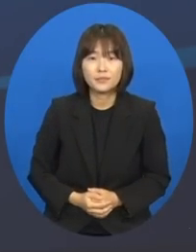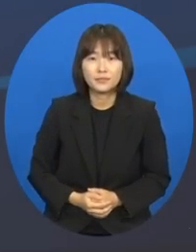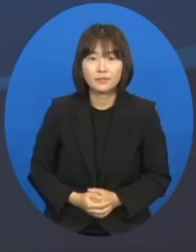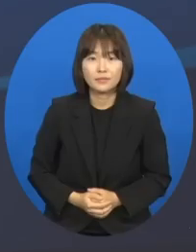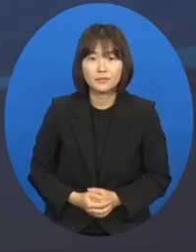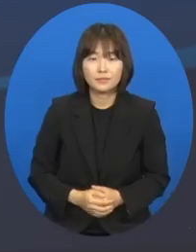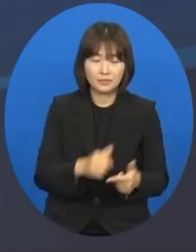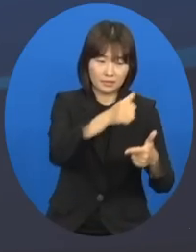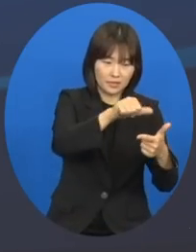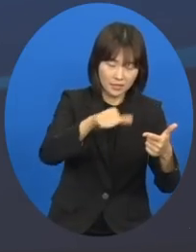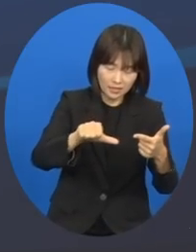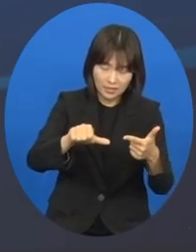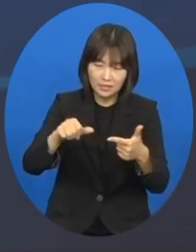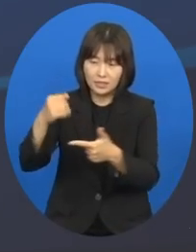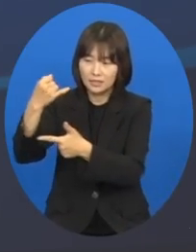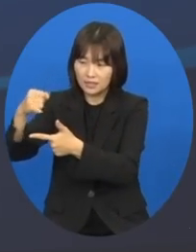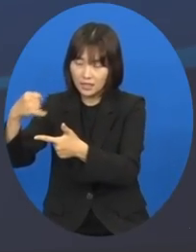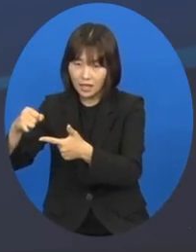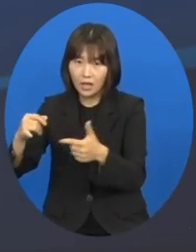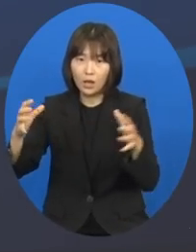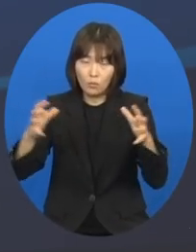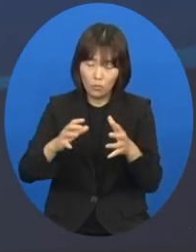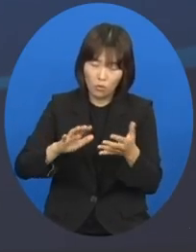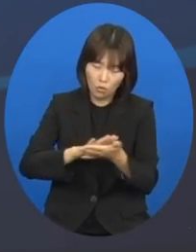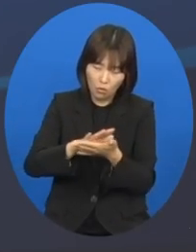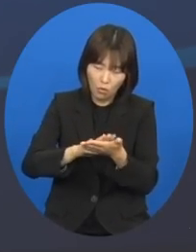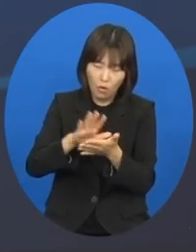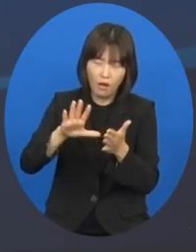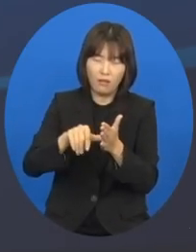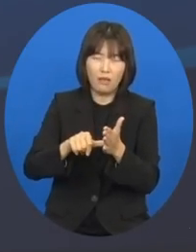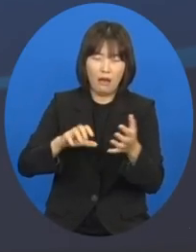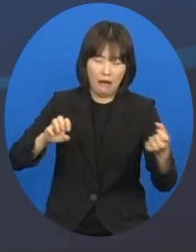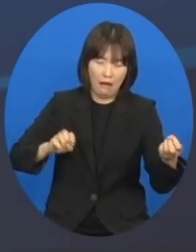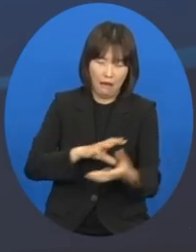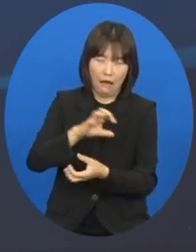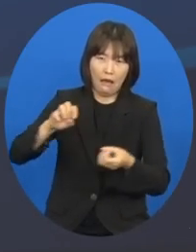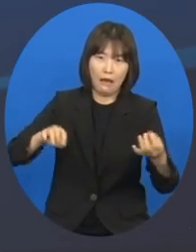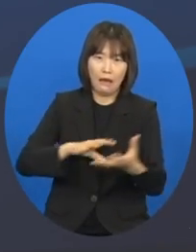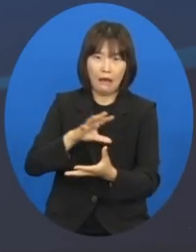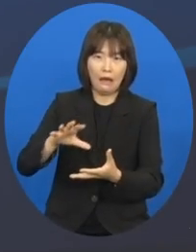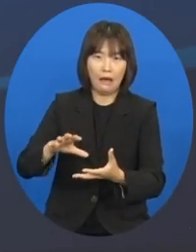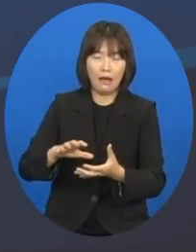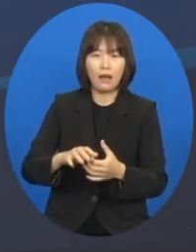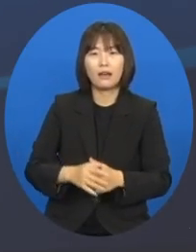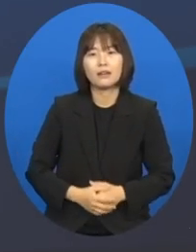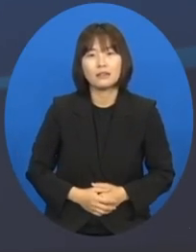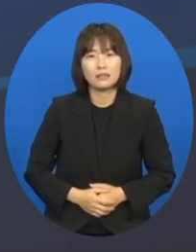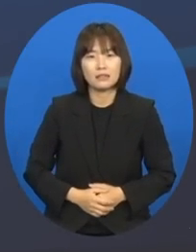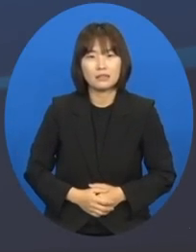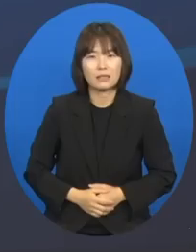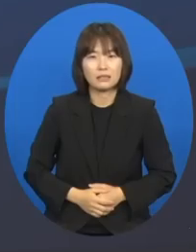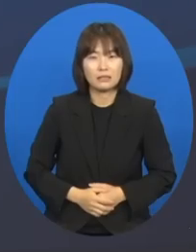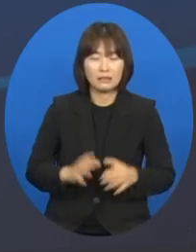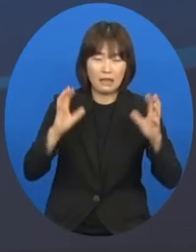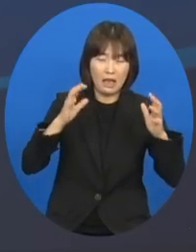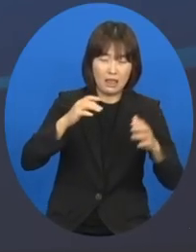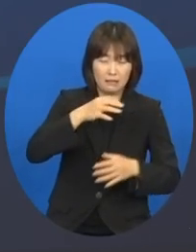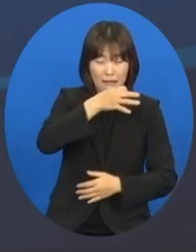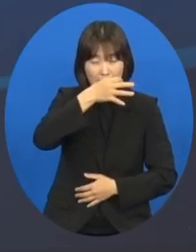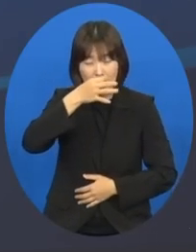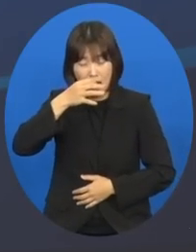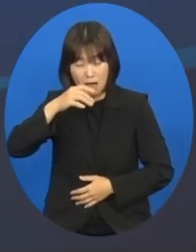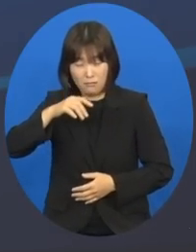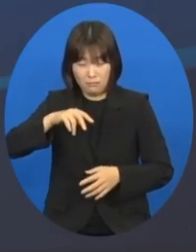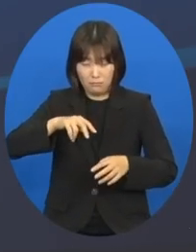아이가 모여서 놀면 난리가 나는 거야 애들이 얼마나 신나게 온 집안을 뛰어다니면서